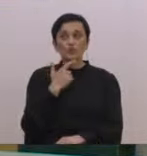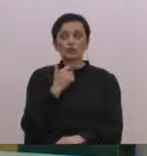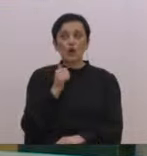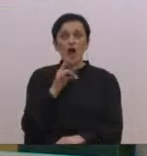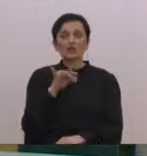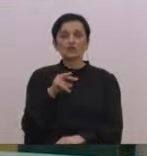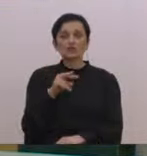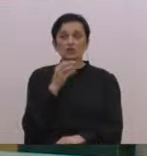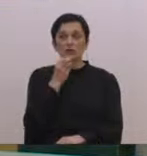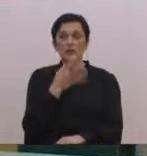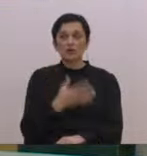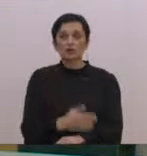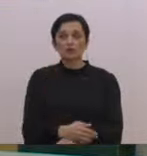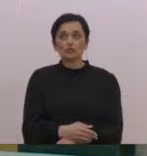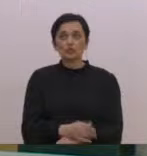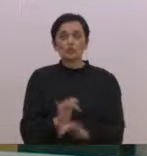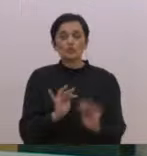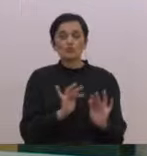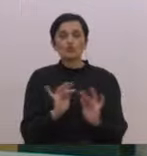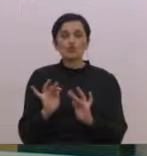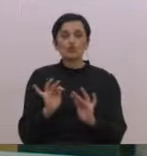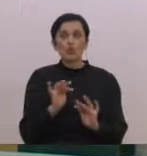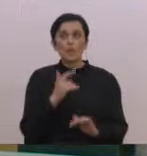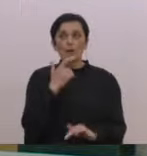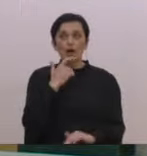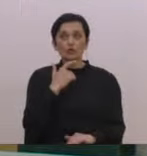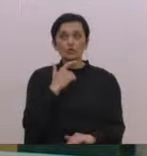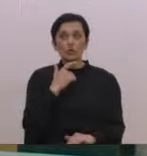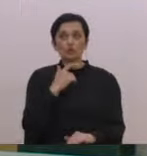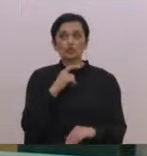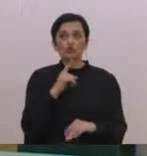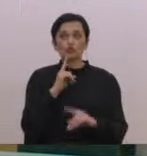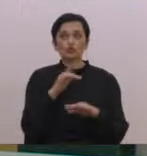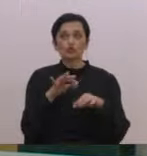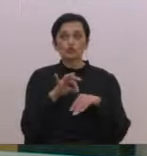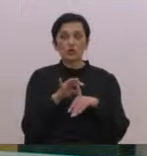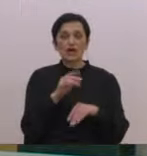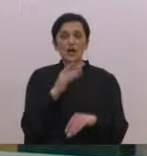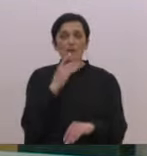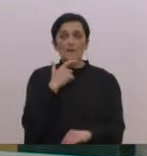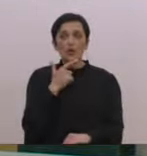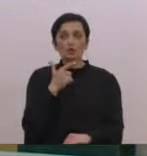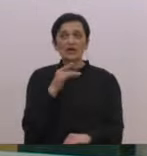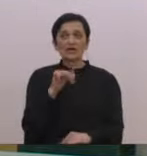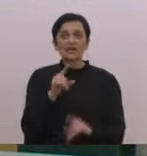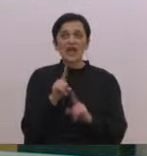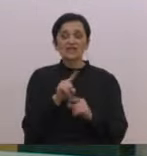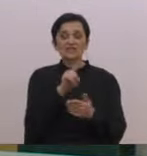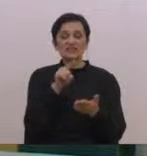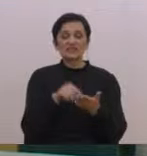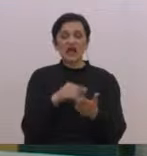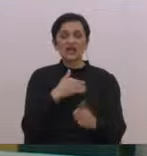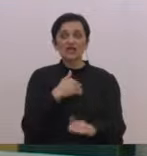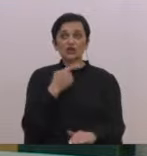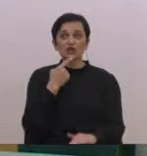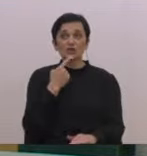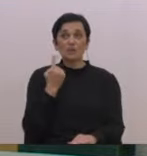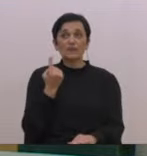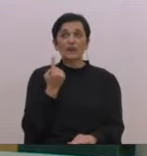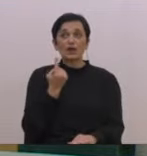domnule. Procedura ze, vă domnule, sunt mistra în coană, vă domnule, ghia, este ce s-a criminat, dau soan.